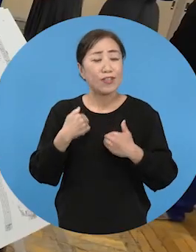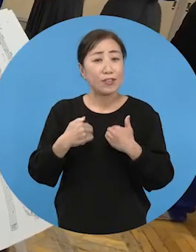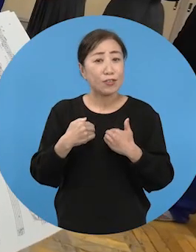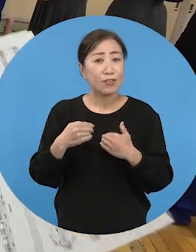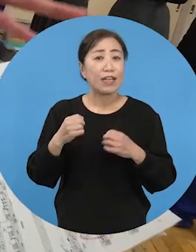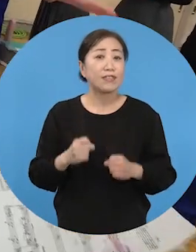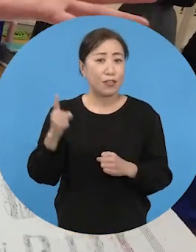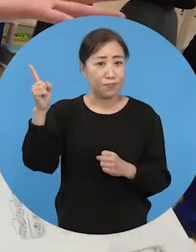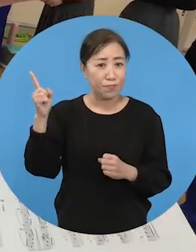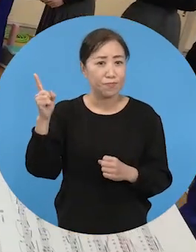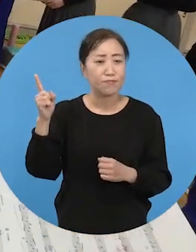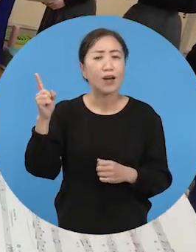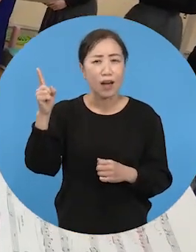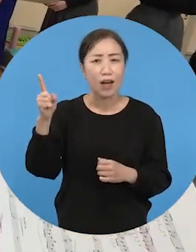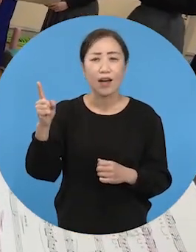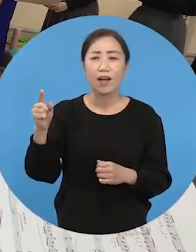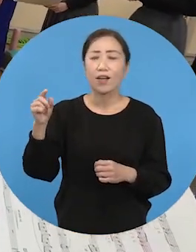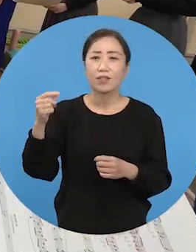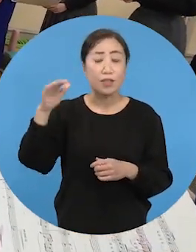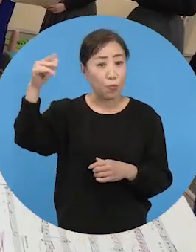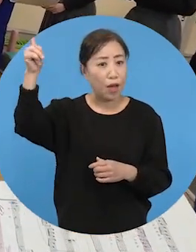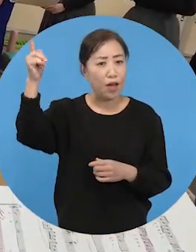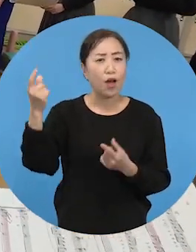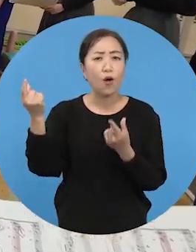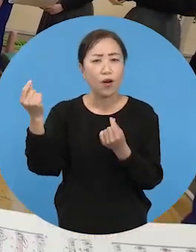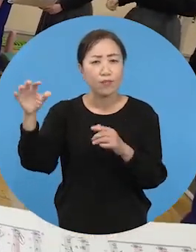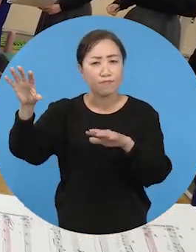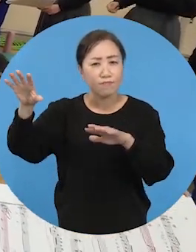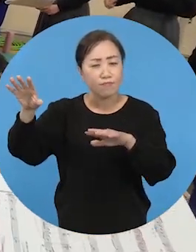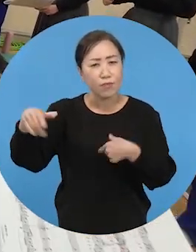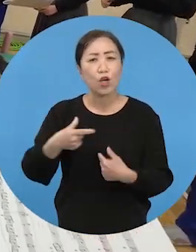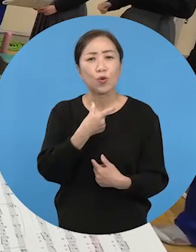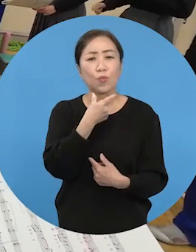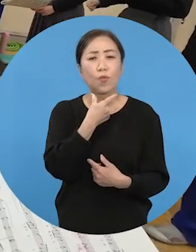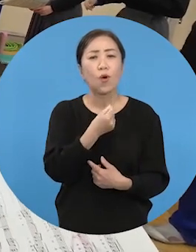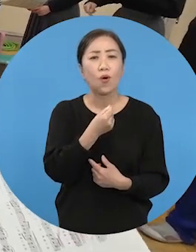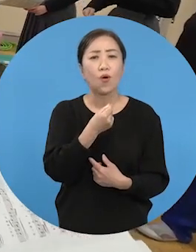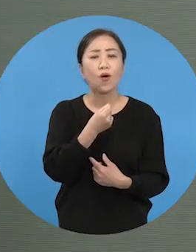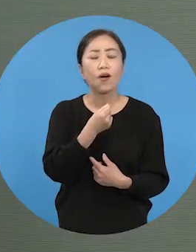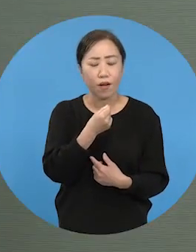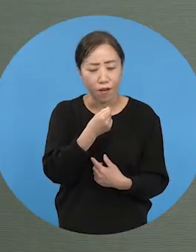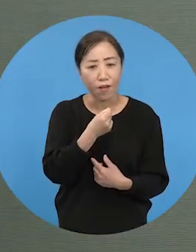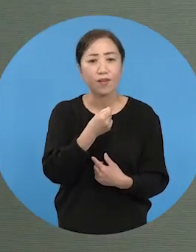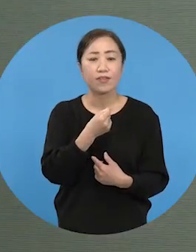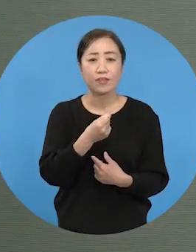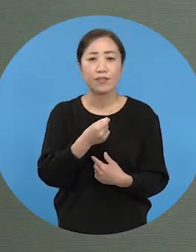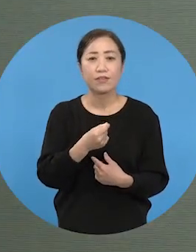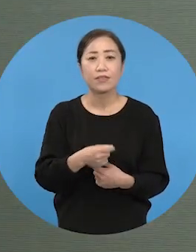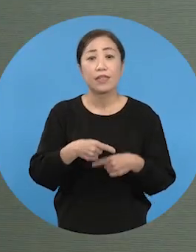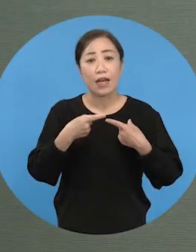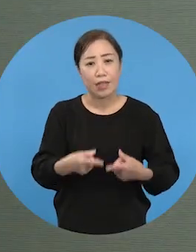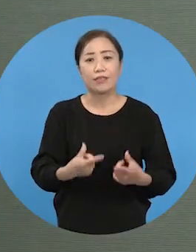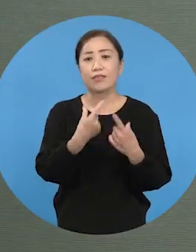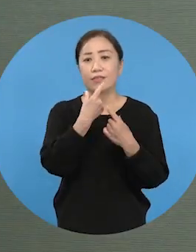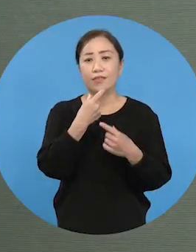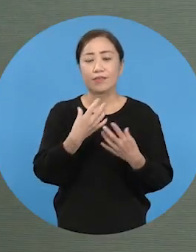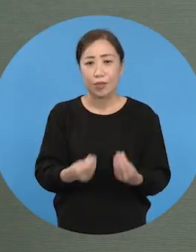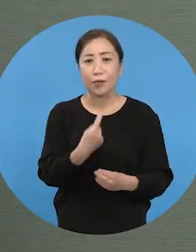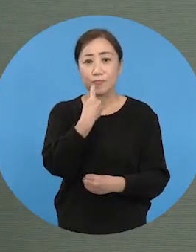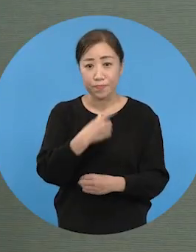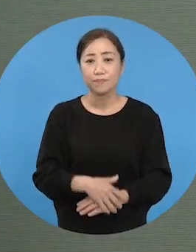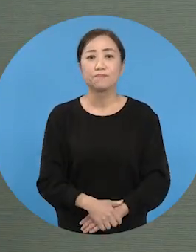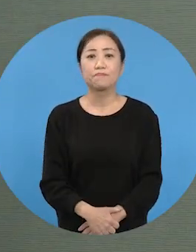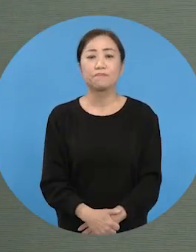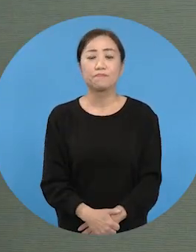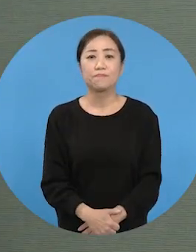いて、その先輩みたいになんか一人一人のことを大切にできる先輩になりたいなっていう、その先